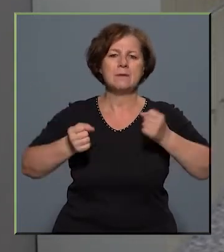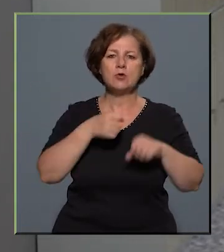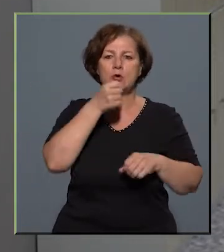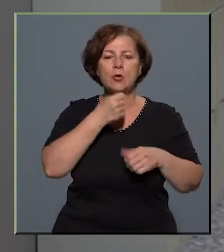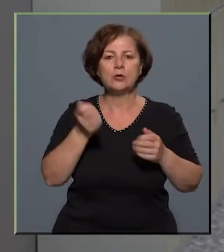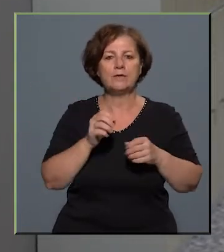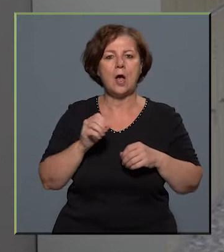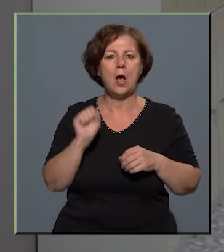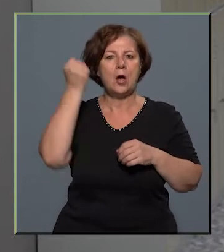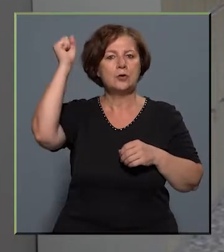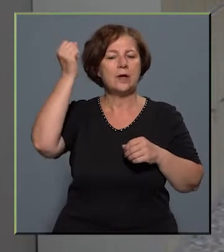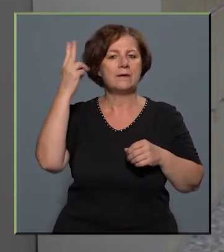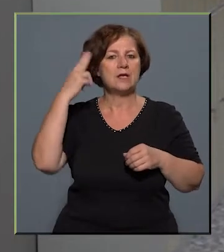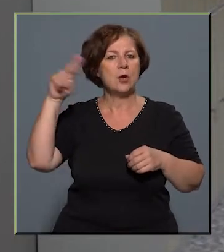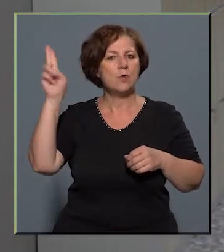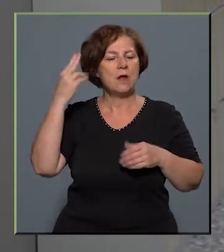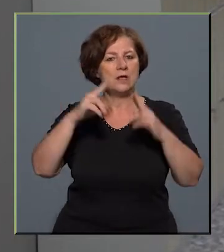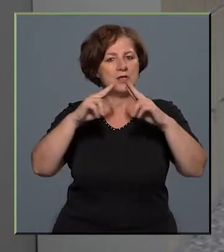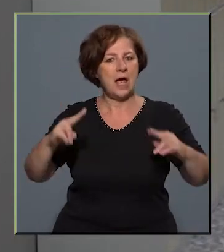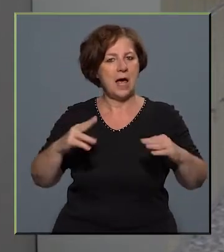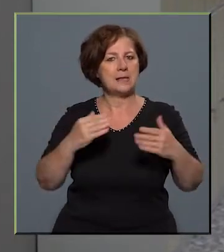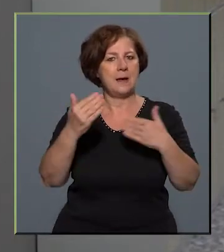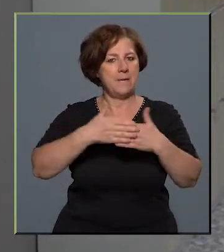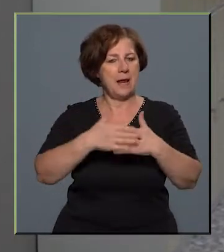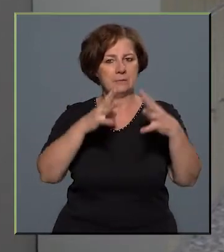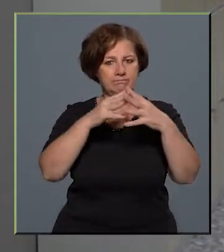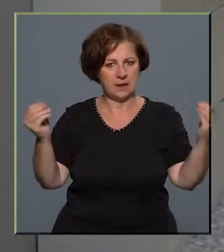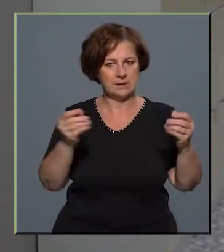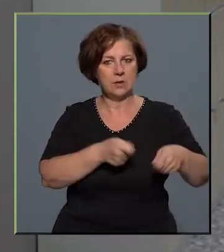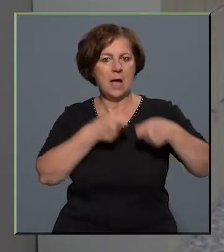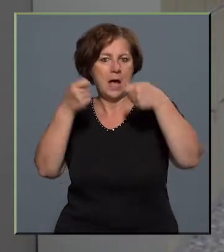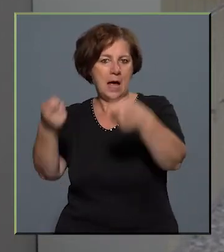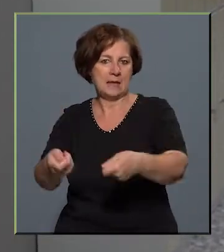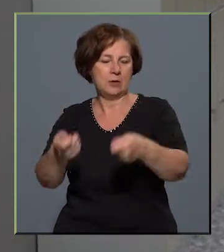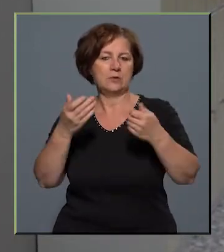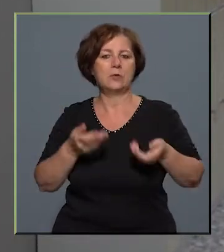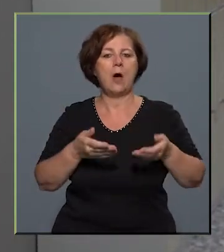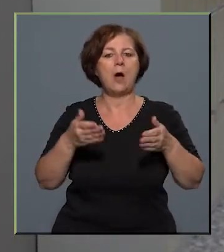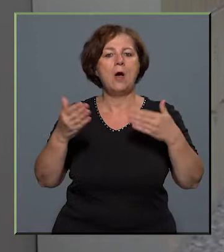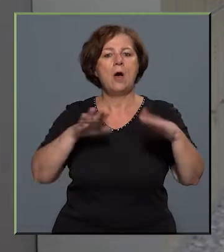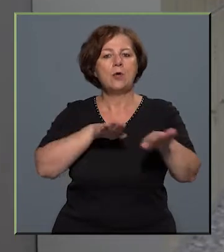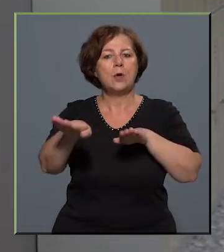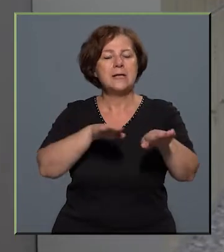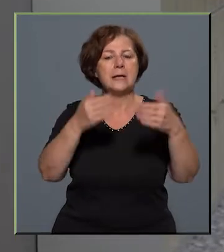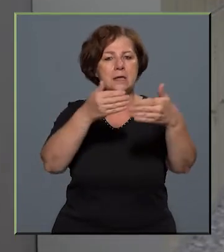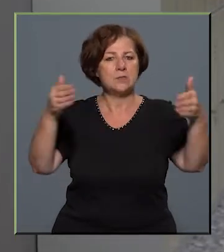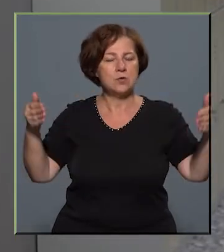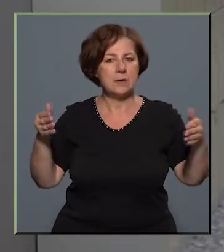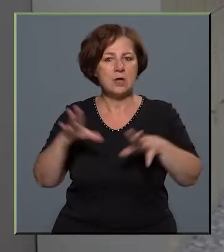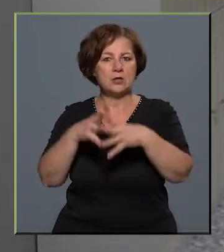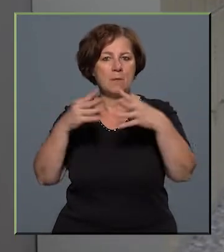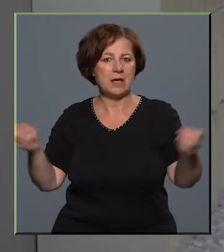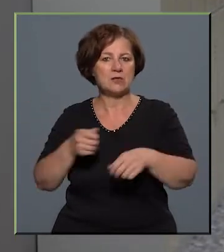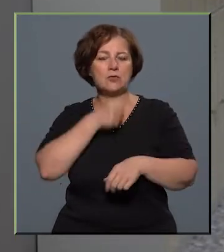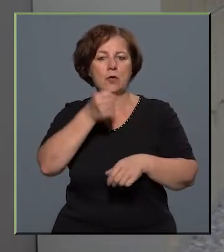a törekvés művelődési ház mellett megszűnt, átadja a helyét a közlekedési múzeumnak, és a megszűnt óvoda pedig